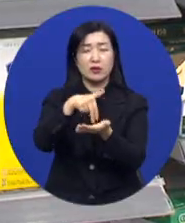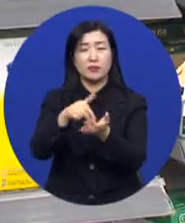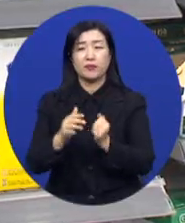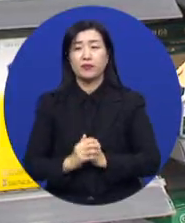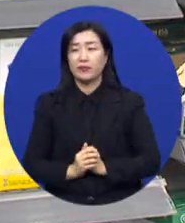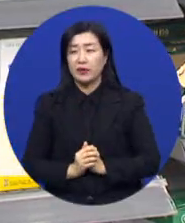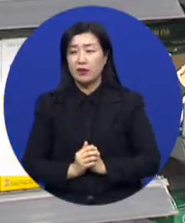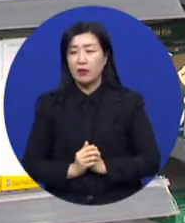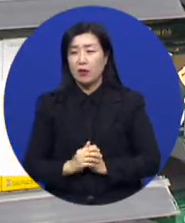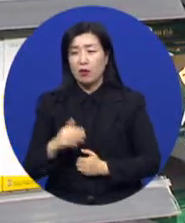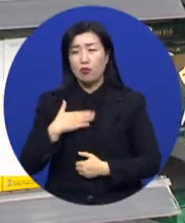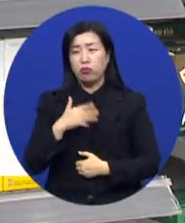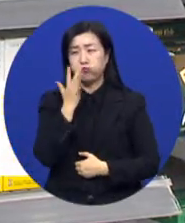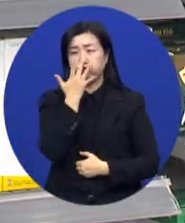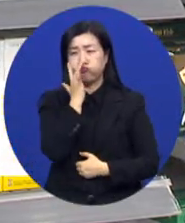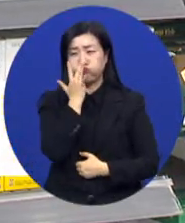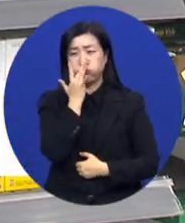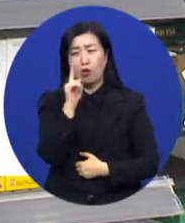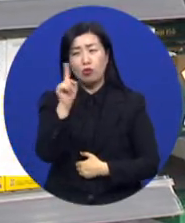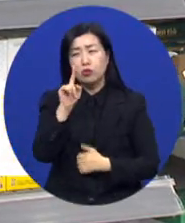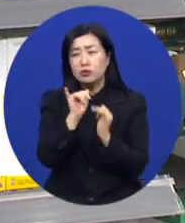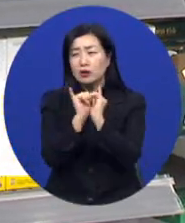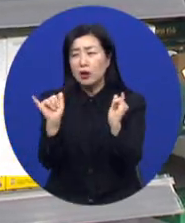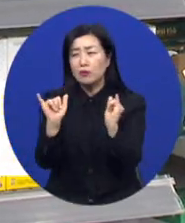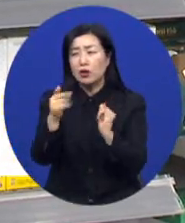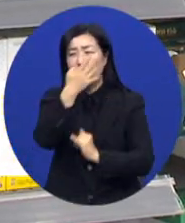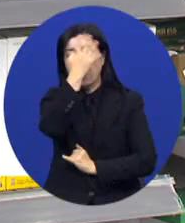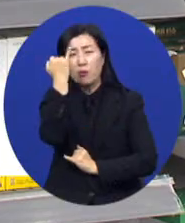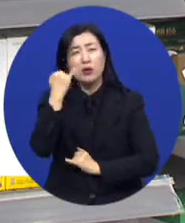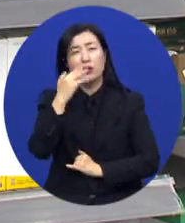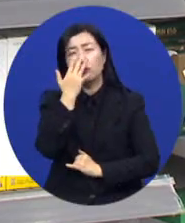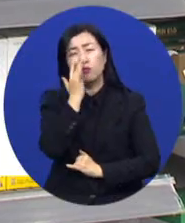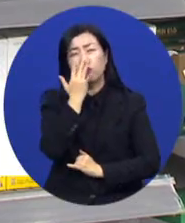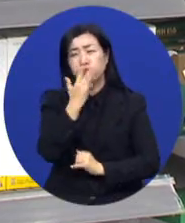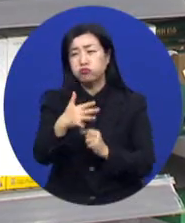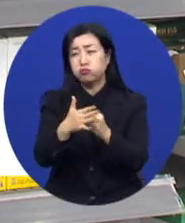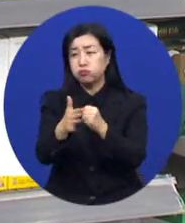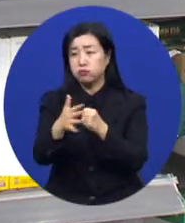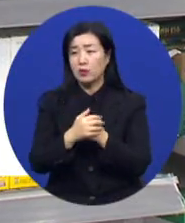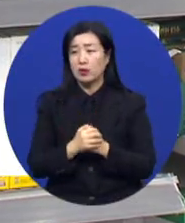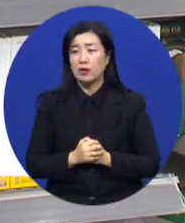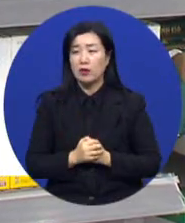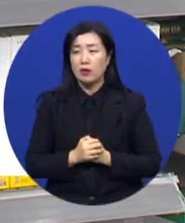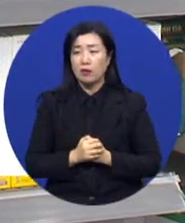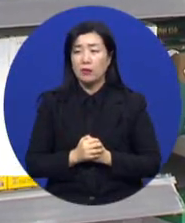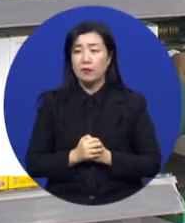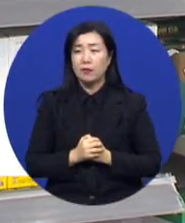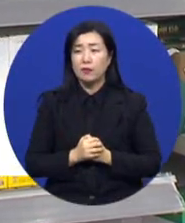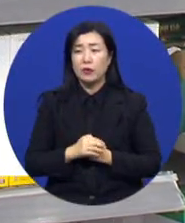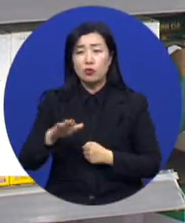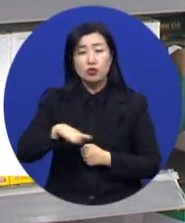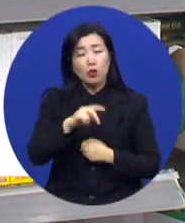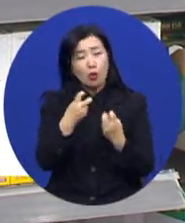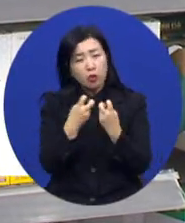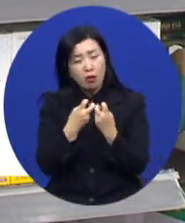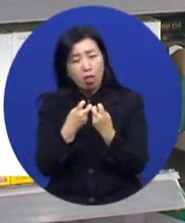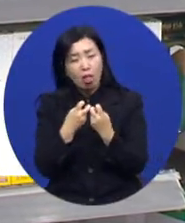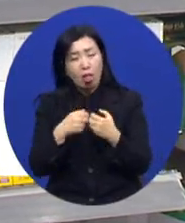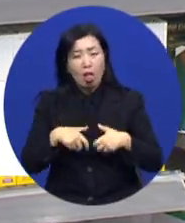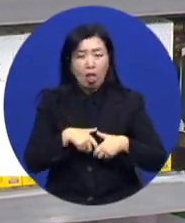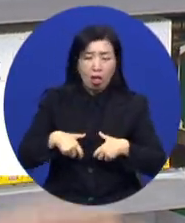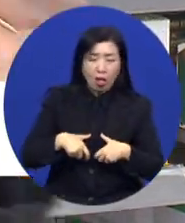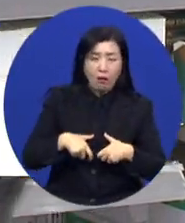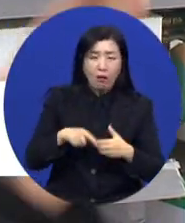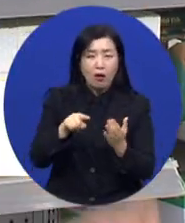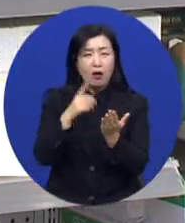우리 그 올라간 이유는 어떤 사람들은 할머니들도 단 몰라 가지고 말하잖아요 허리도 어떤 고통 몰라 그래